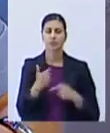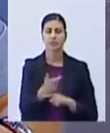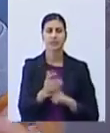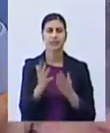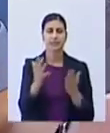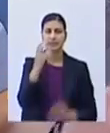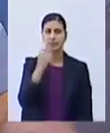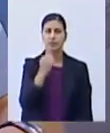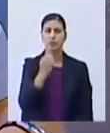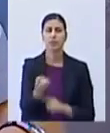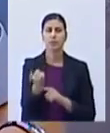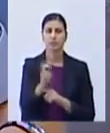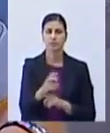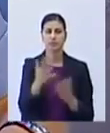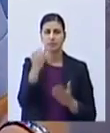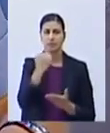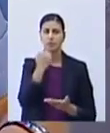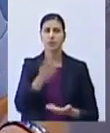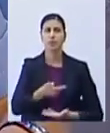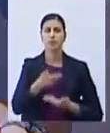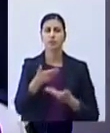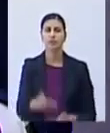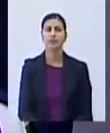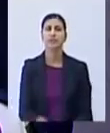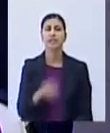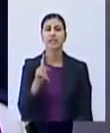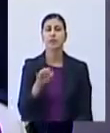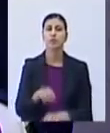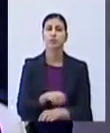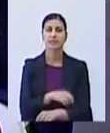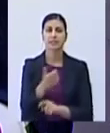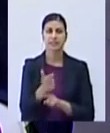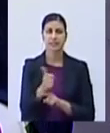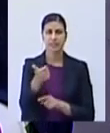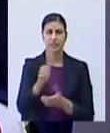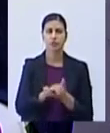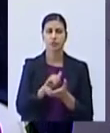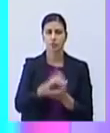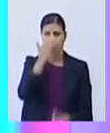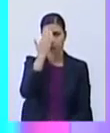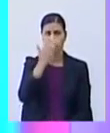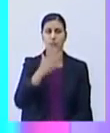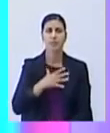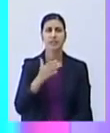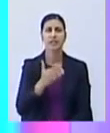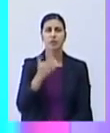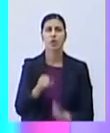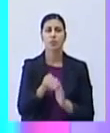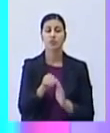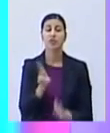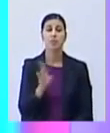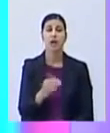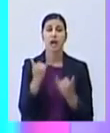მადლობა ჩვენთან მოწვევისთვის. ლეიბორისტულ პარტიას ძალიან კარგად იცნობს საქართველოს მოსახლეობა და ამომრჩეველი,